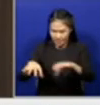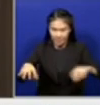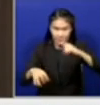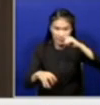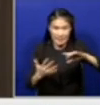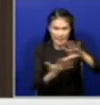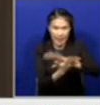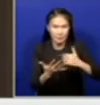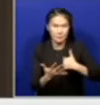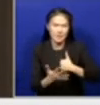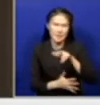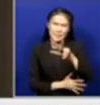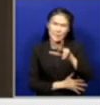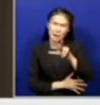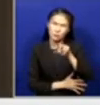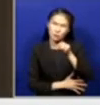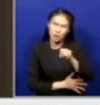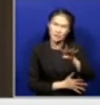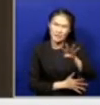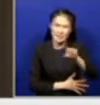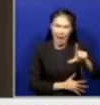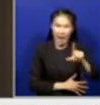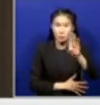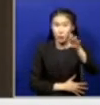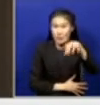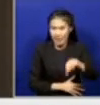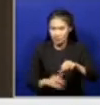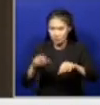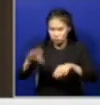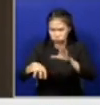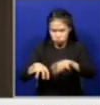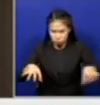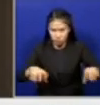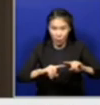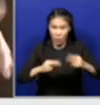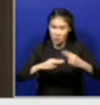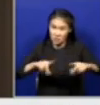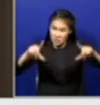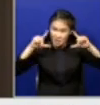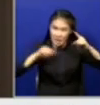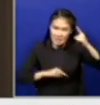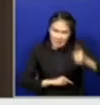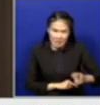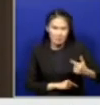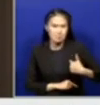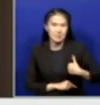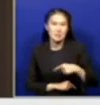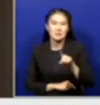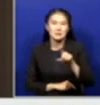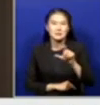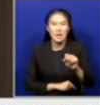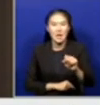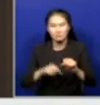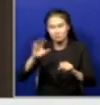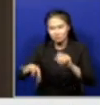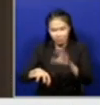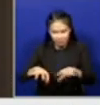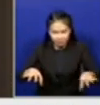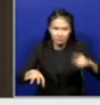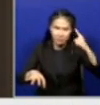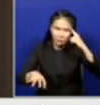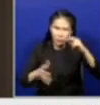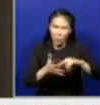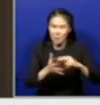3-4 ล้านบริษัทแต่บริษัทที่ดีๆจริงๆนั้นมีแค่แสนเดียวที่อยู่ในหลัก